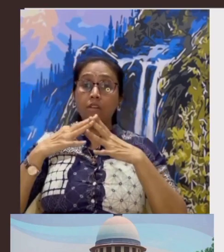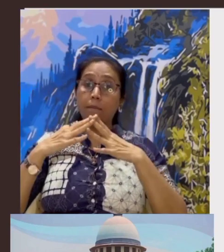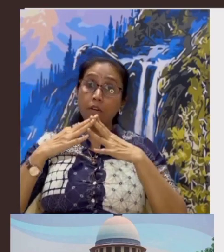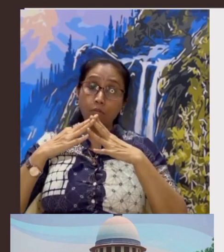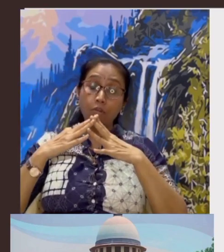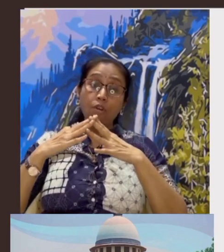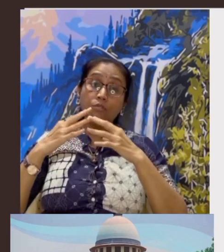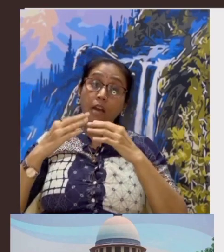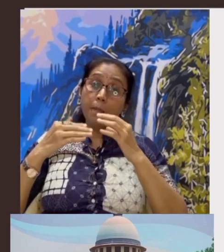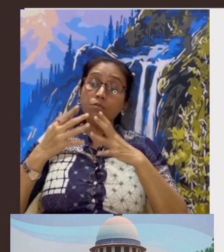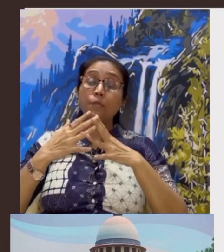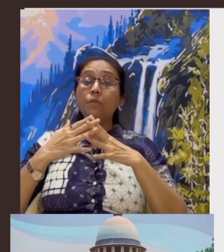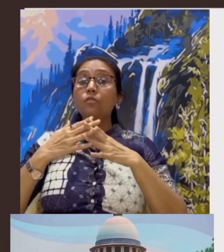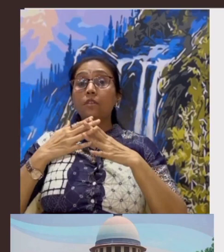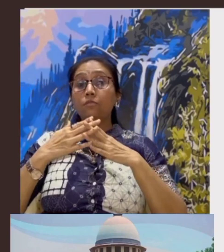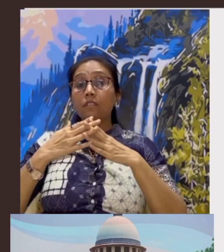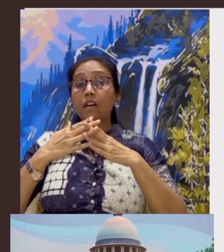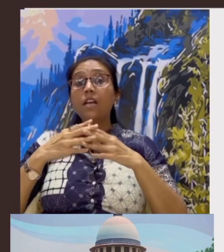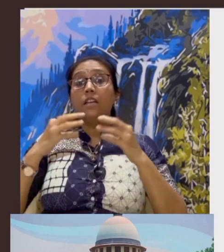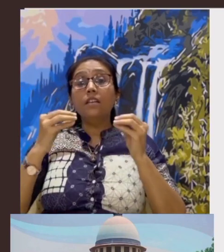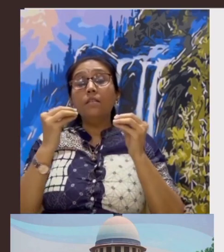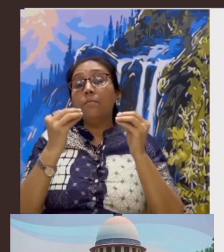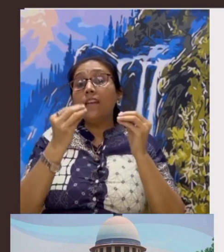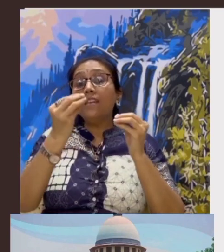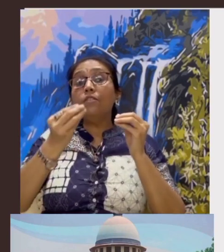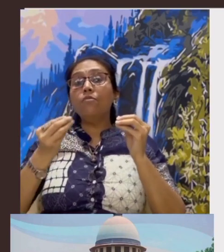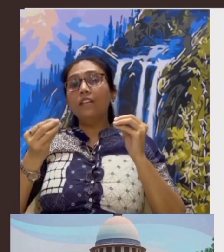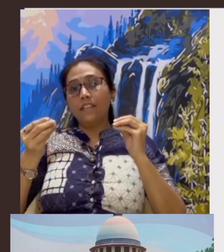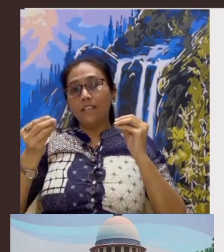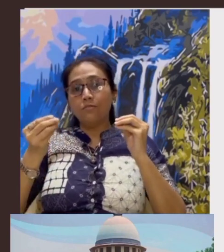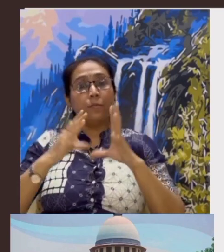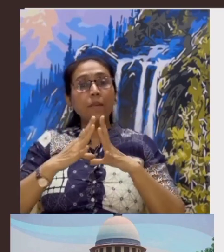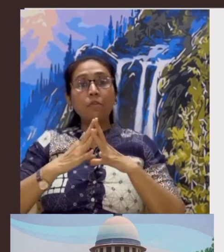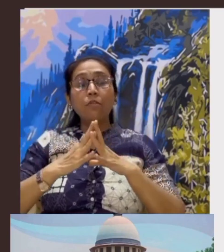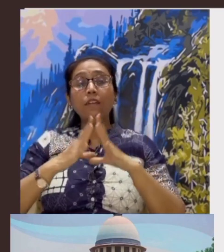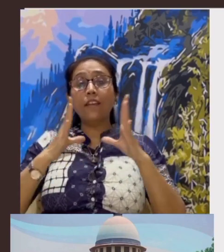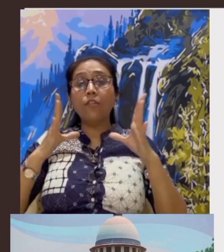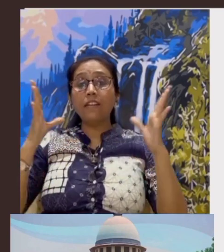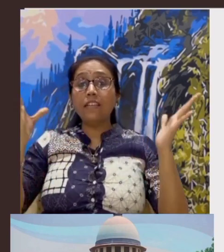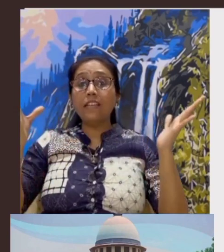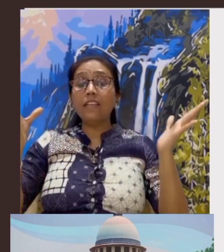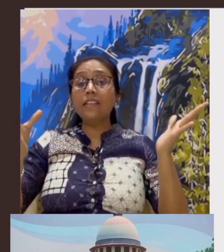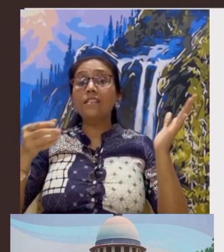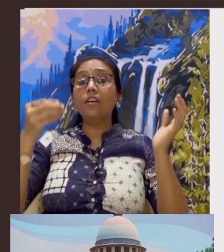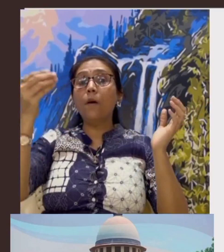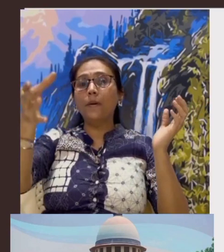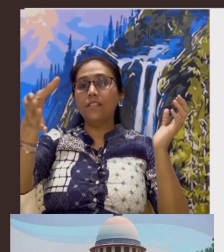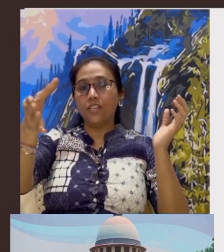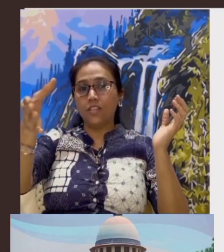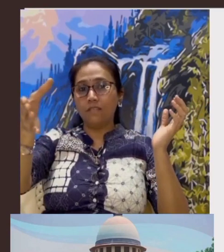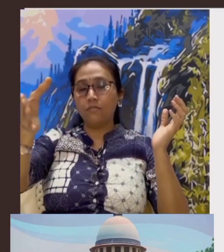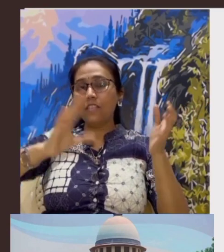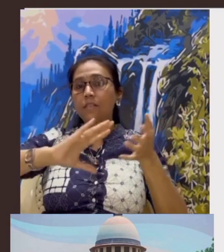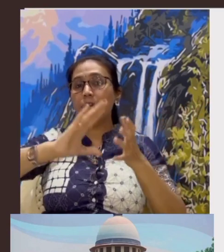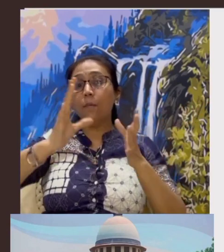काम करो। तो यहाँ पर सुप्रीम कोर्ट ने बोल दिया कि मेरा ये रोल नहीं है, सुप्रीम कोर्ट के नॉट इंक्रीज द कॉम्पनसेशन,